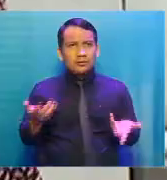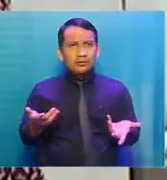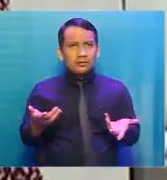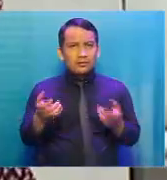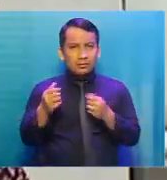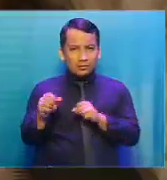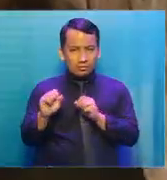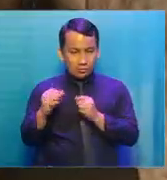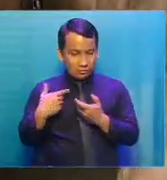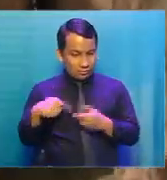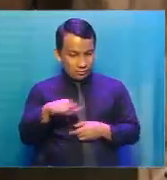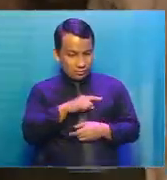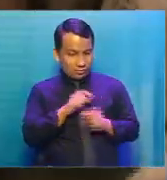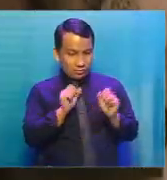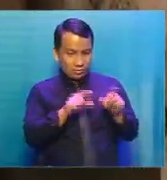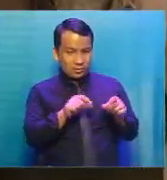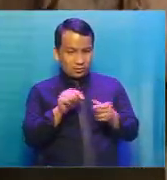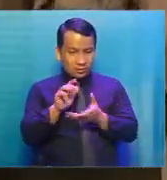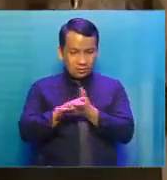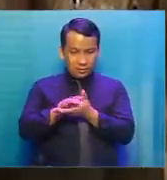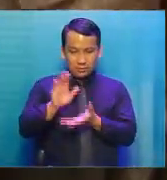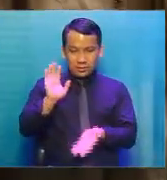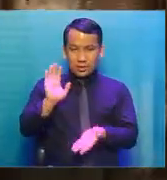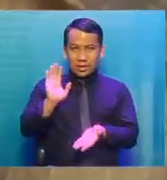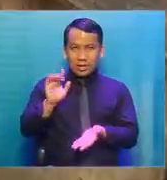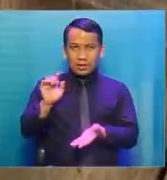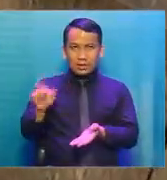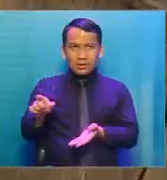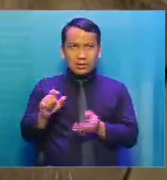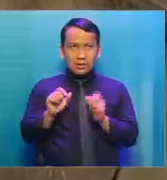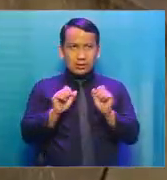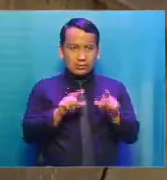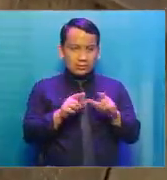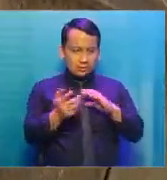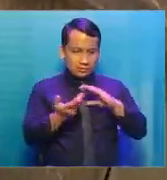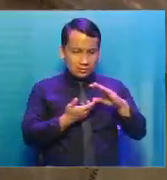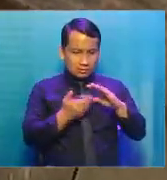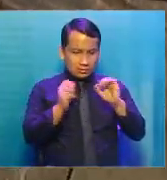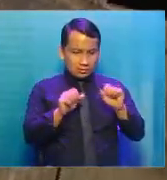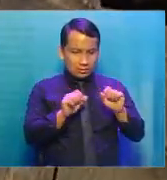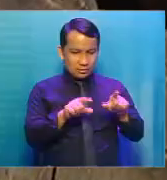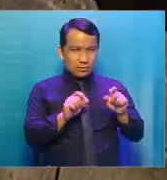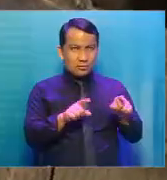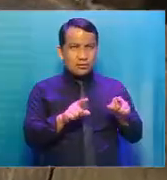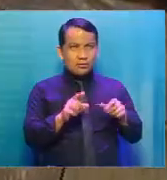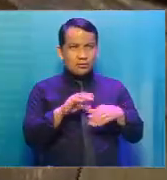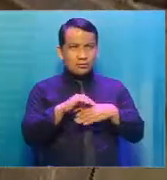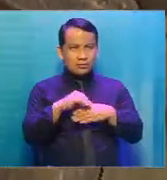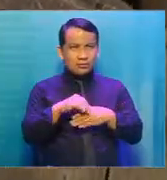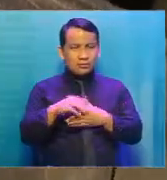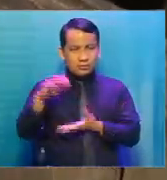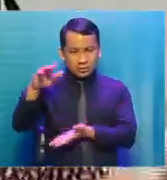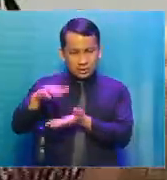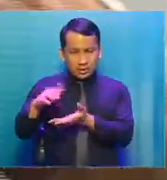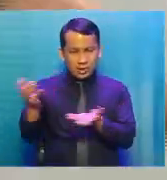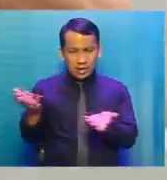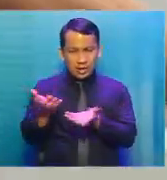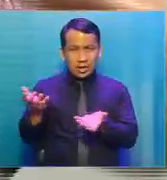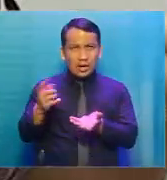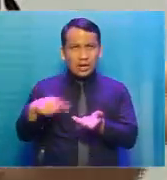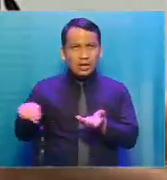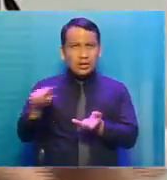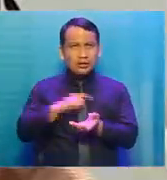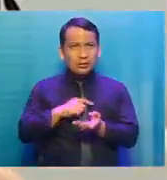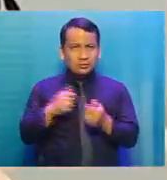kami ititinda. Pag tinaasan ko ang vendor, kukuha ng ibang meat dealer yan na mababa ang bigay. So kami,